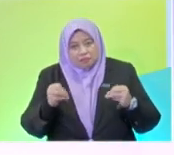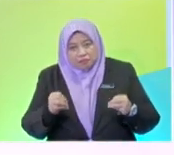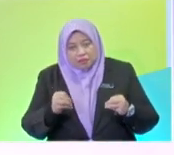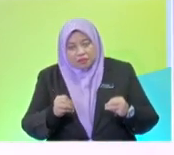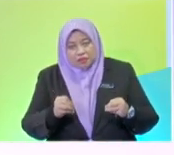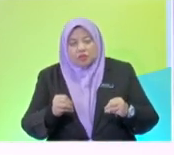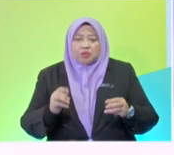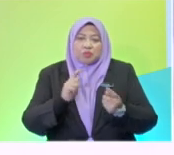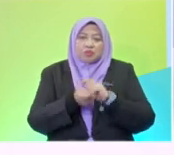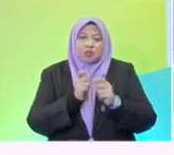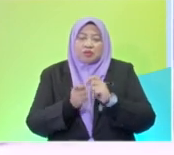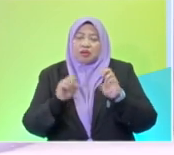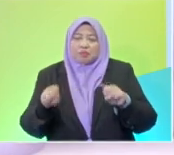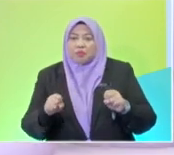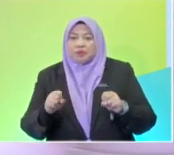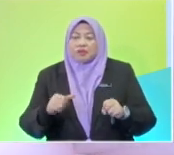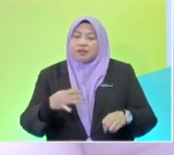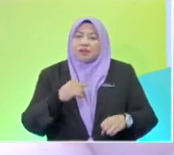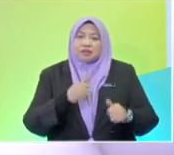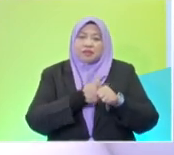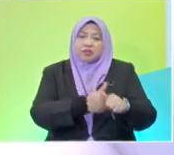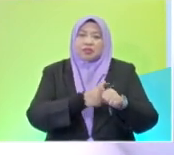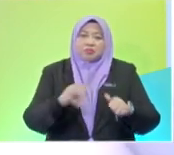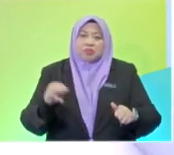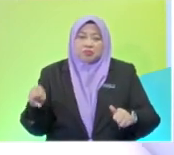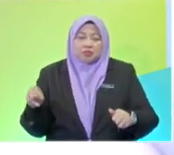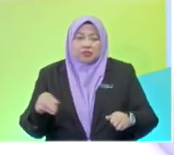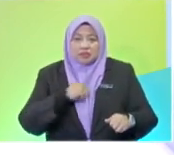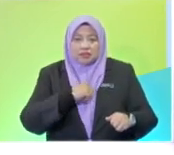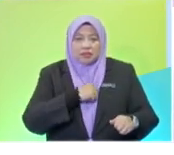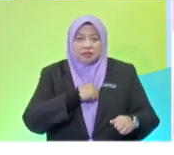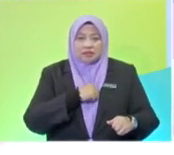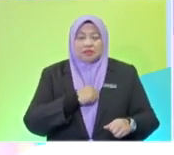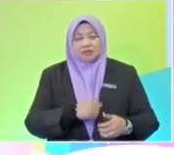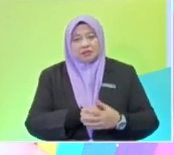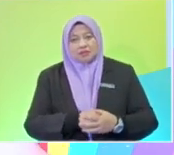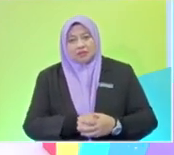Cikgu bentuk mainan boleh saja ambil gambar dan print